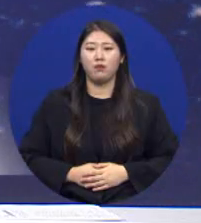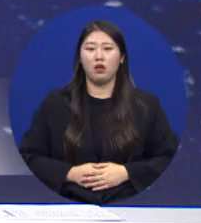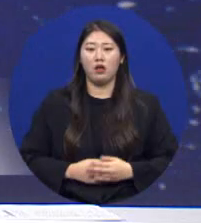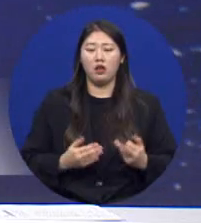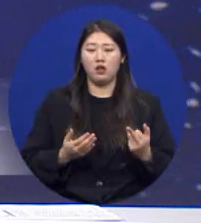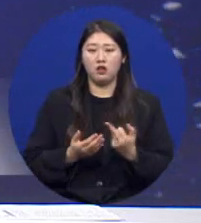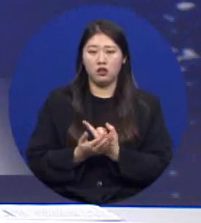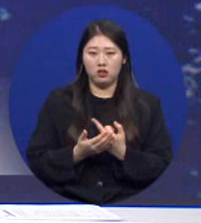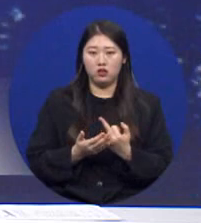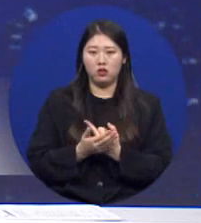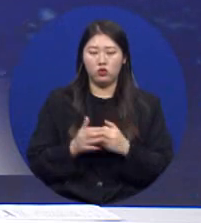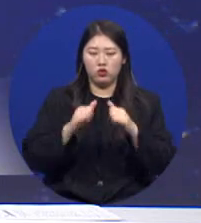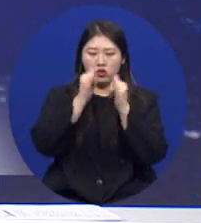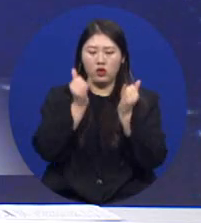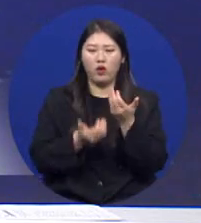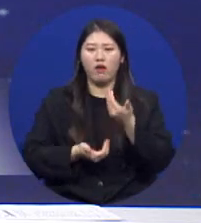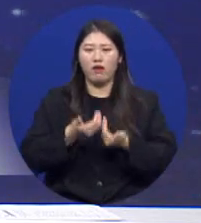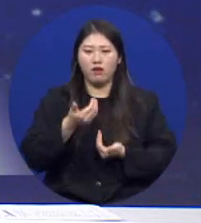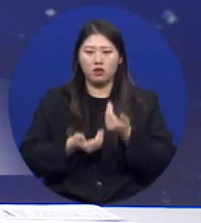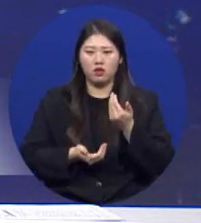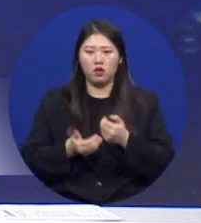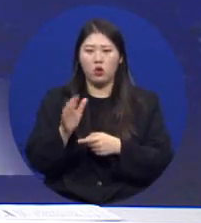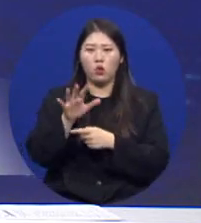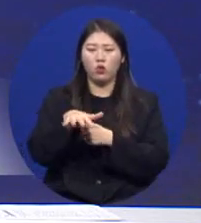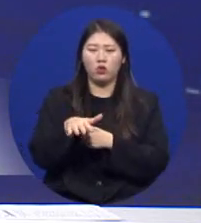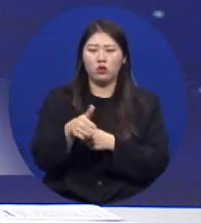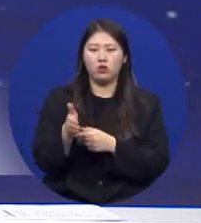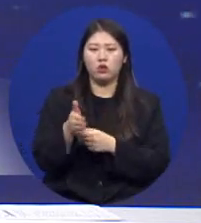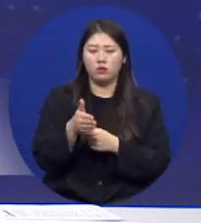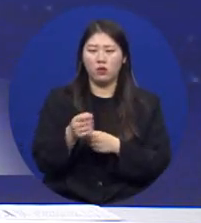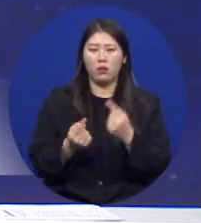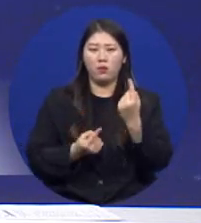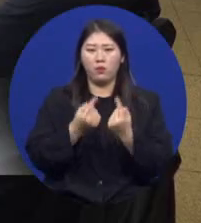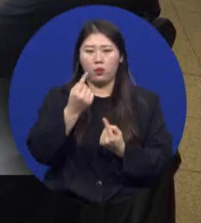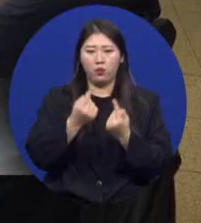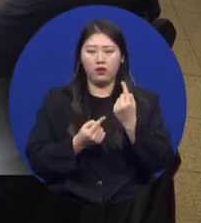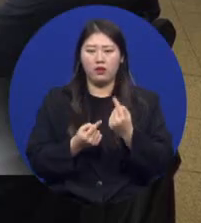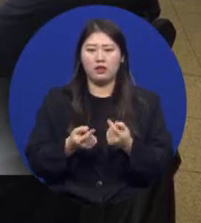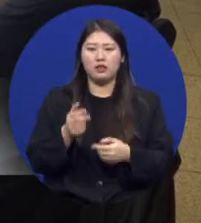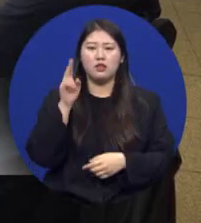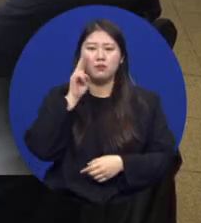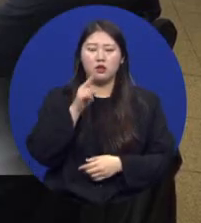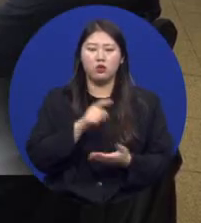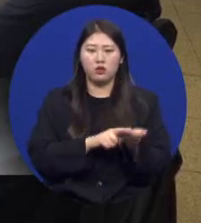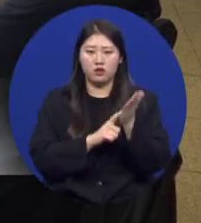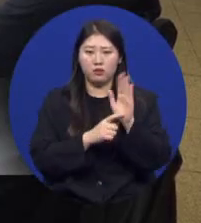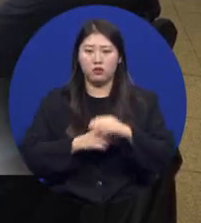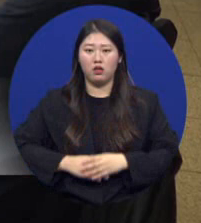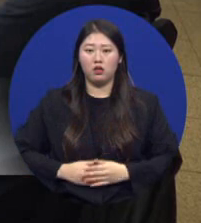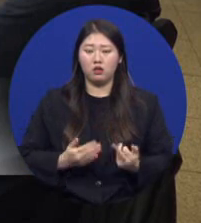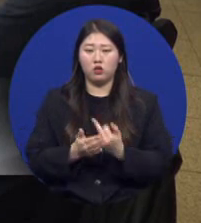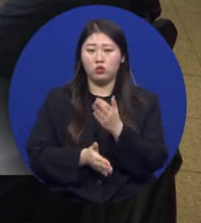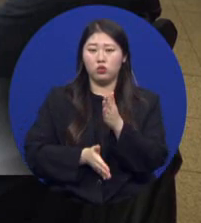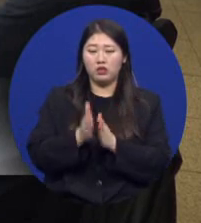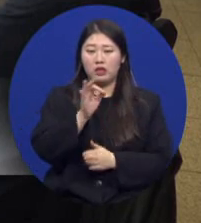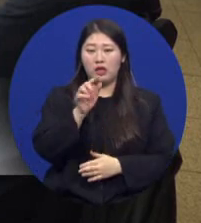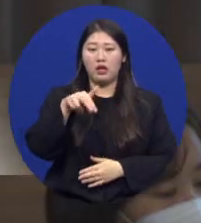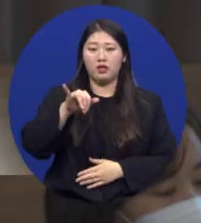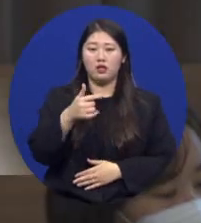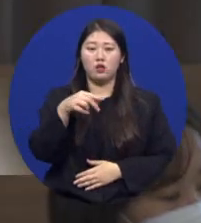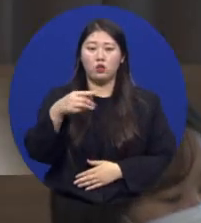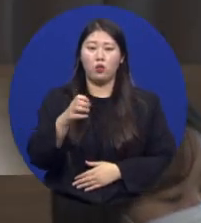제주 사회 갈등은 농어촌 지역이 도심지보다 두드러지는 것으로 나타났습니다. 제주시 아젠토